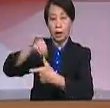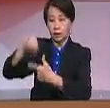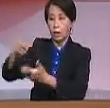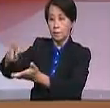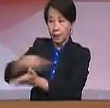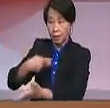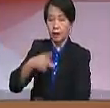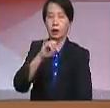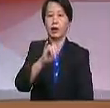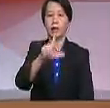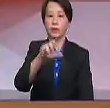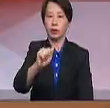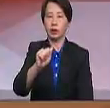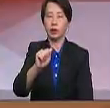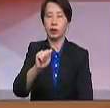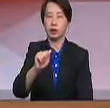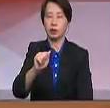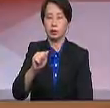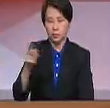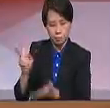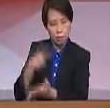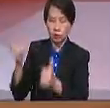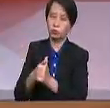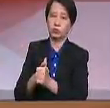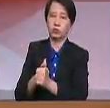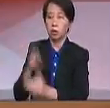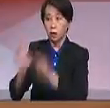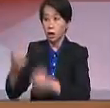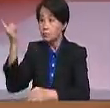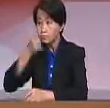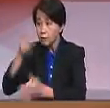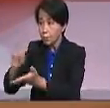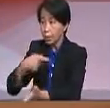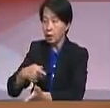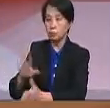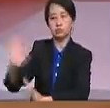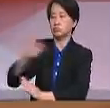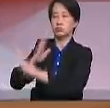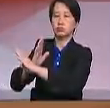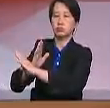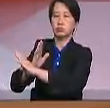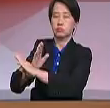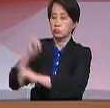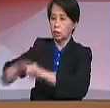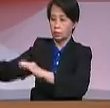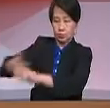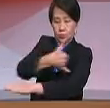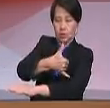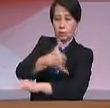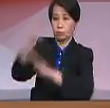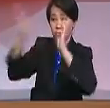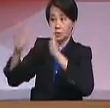mereka memilih ILA. Kalau mereka enggan membayar, kita tidak akan benarkan mereka masuk